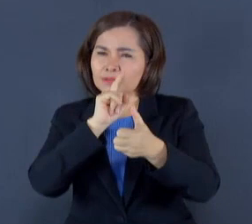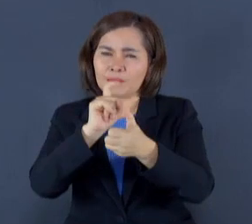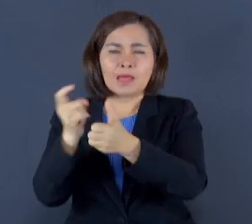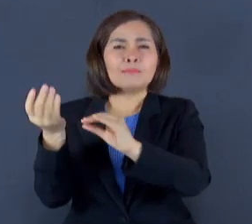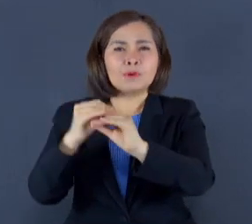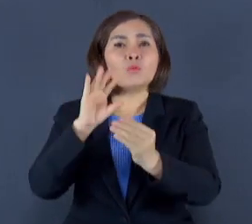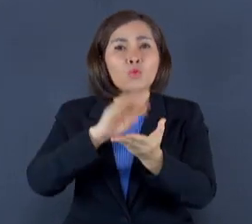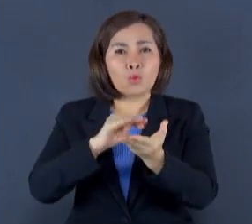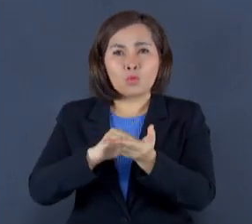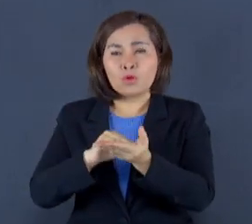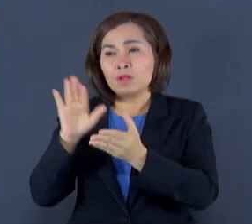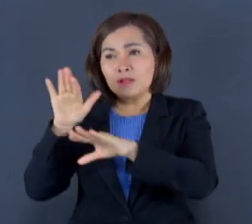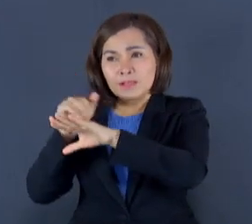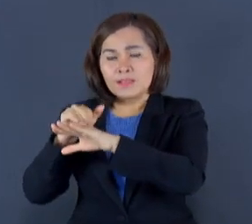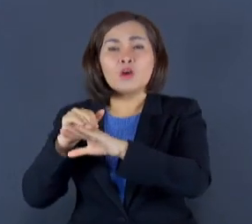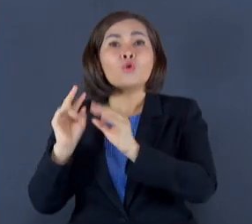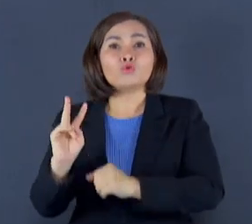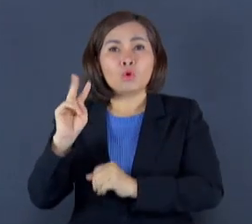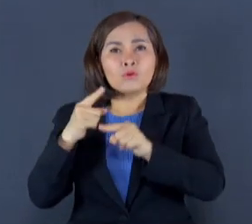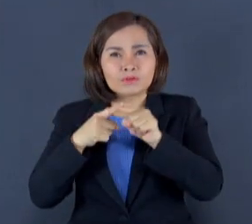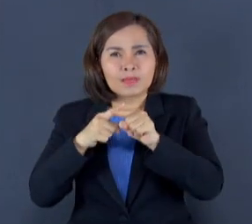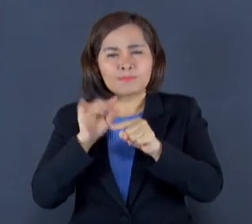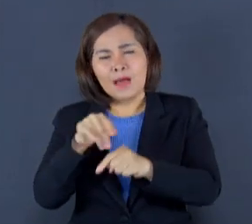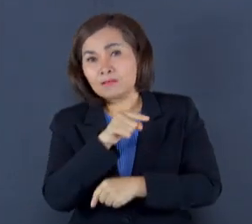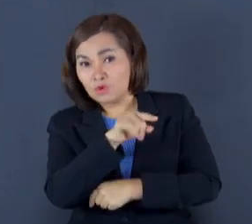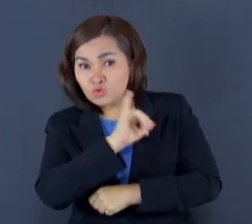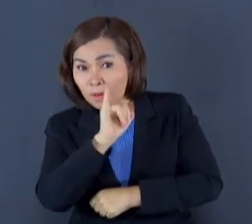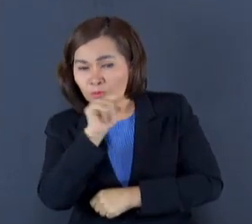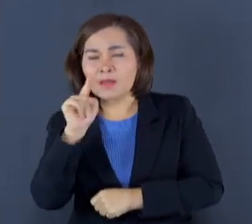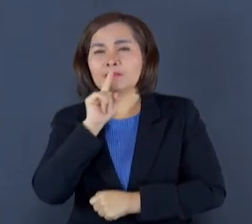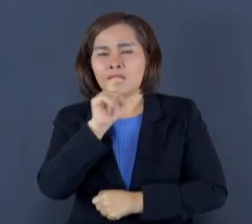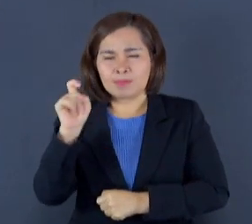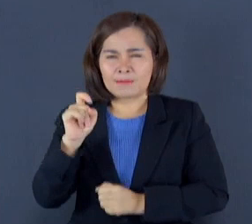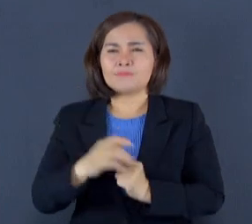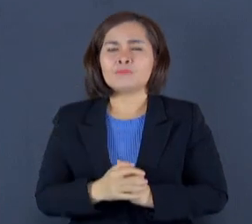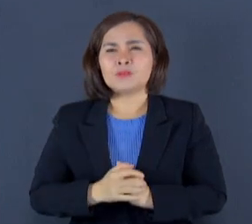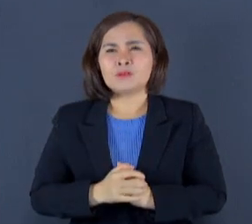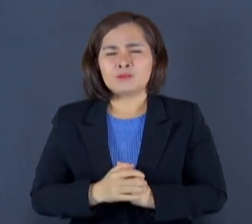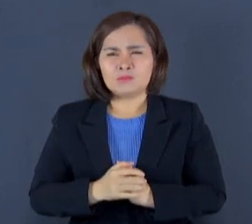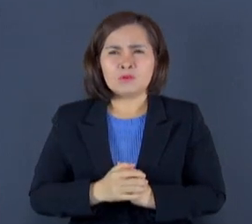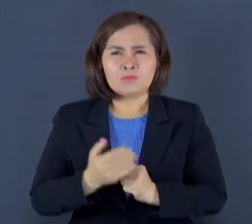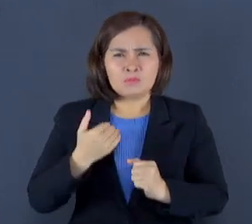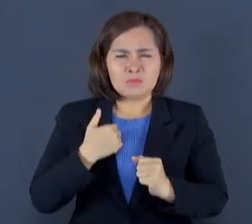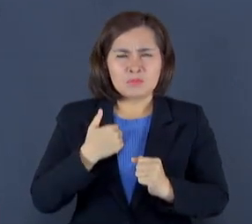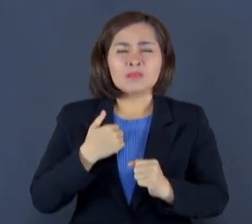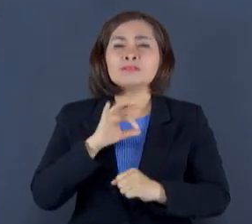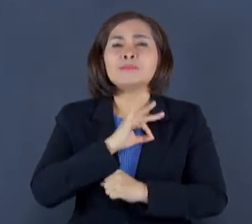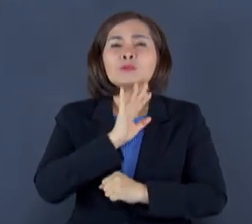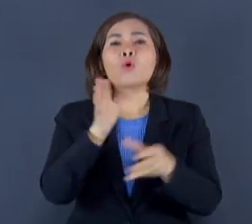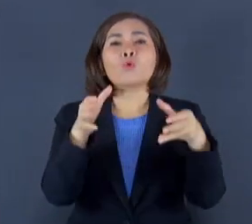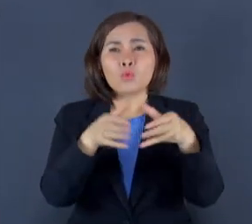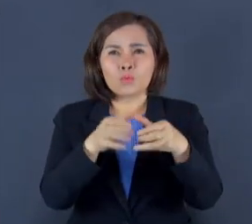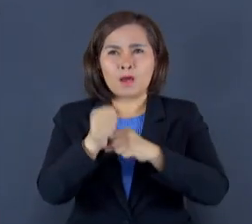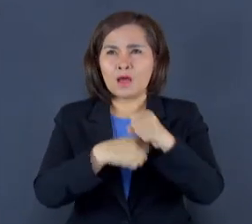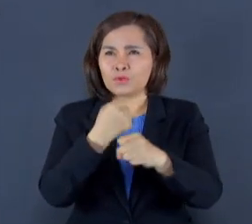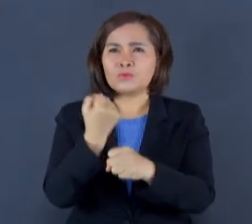ชิญผู้บาดเจ็บมาชี้ตัวส่วนใหญ่พบว่ายังเป็นเยาวชนทั้งนั้นเลยนะคะเยาวชนคนหนึ่งเนี่ยเป็นหนึ่งในสมาชิกแก๊งนี้